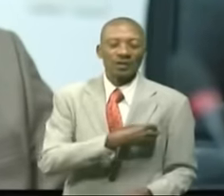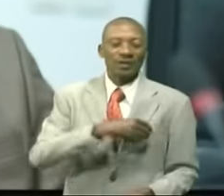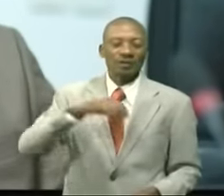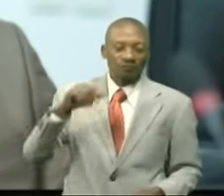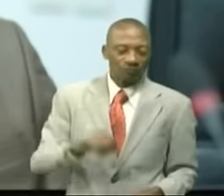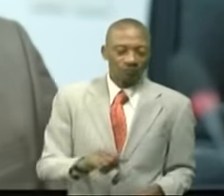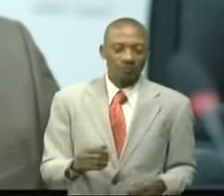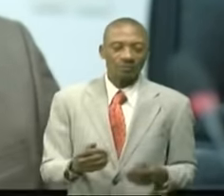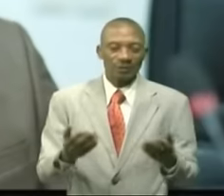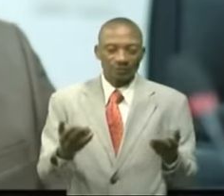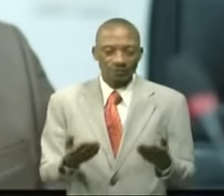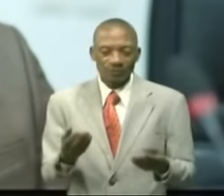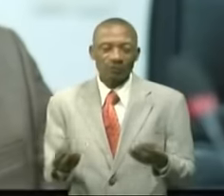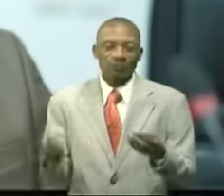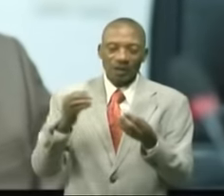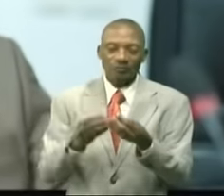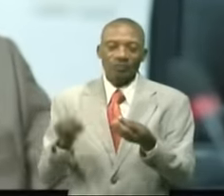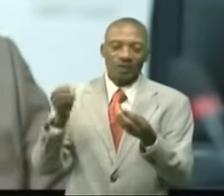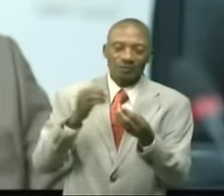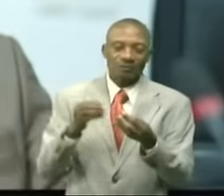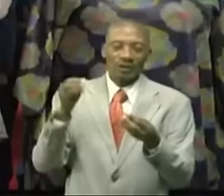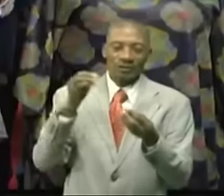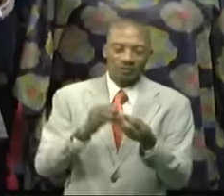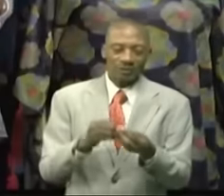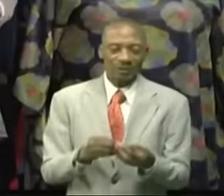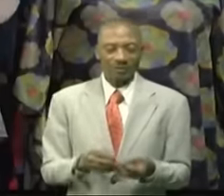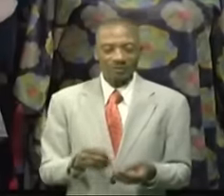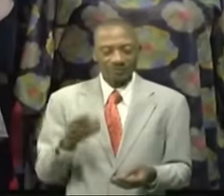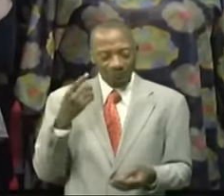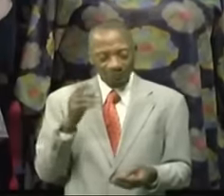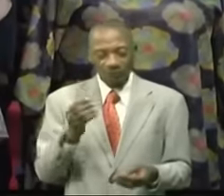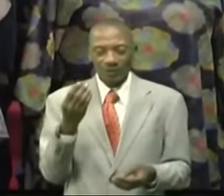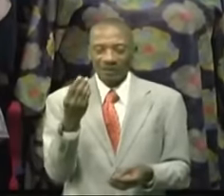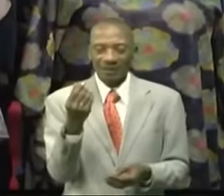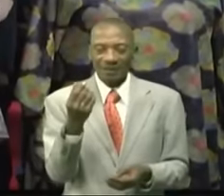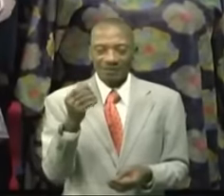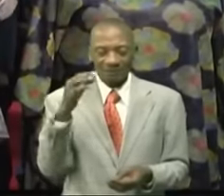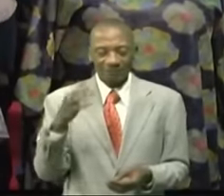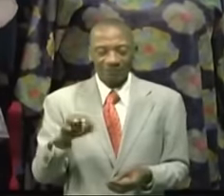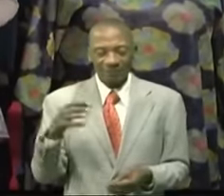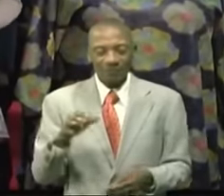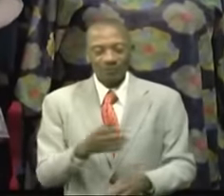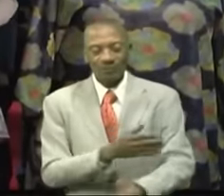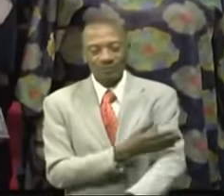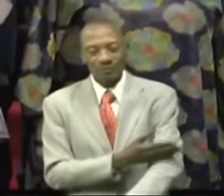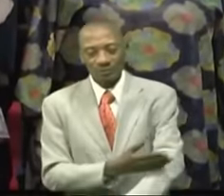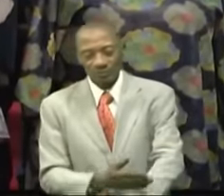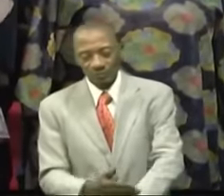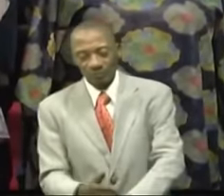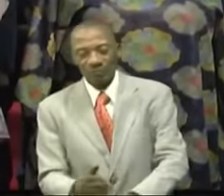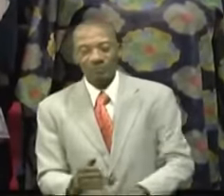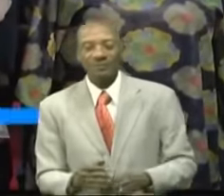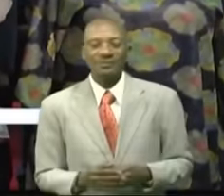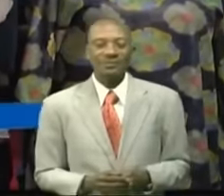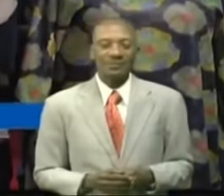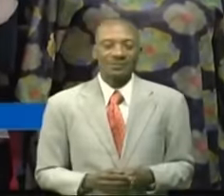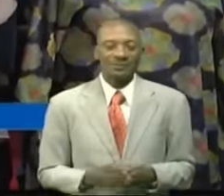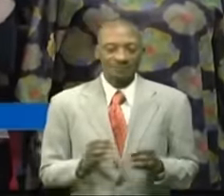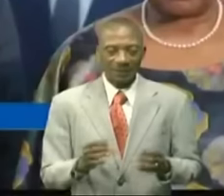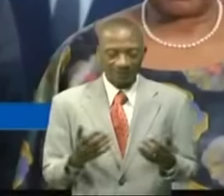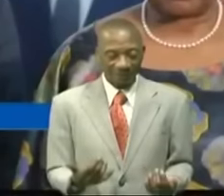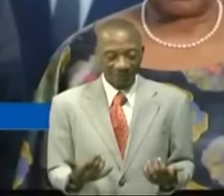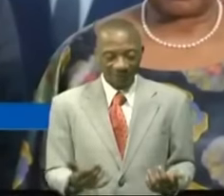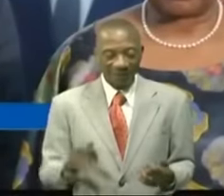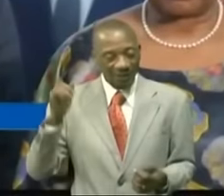sur le marché interbancaire ou même sur le marché parallèle. Il y a des opérations de contrôle qui vont être effectuées pour